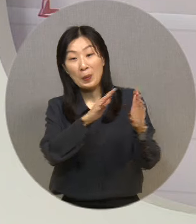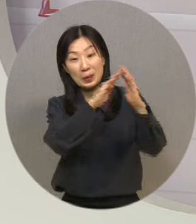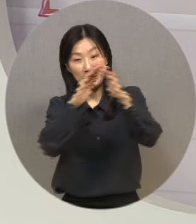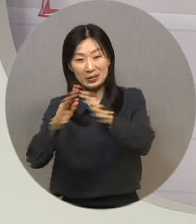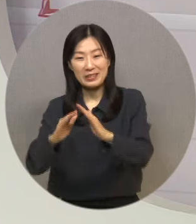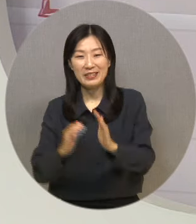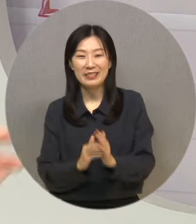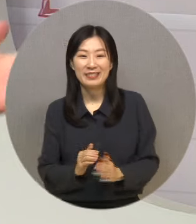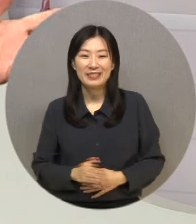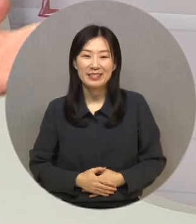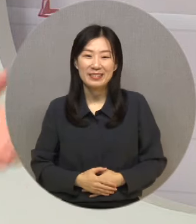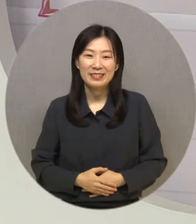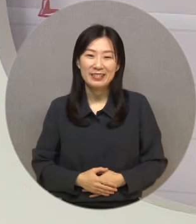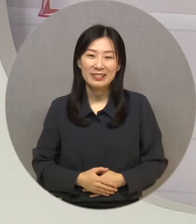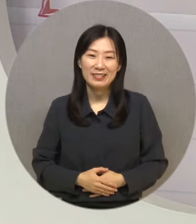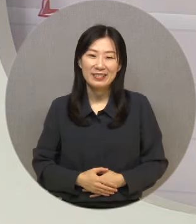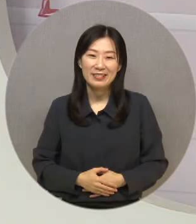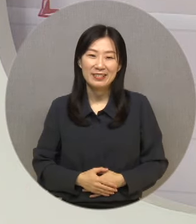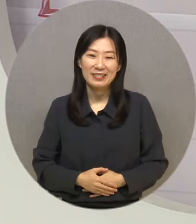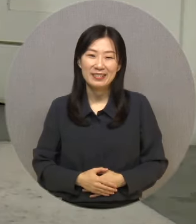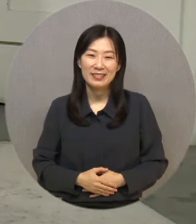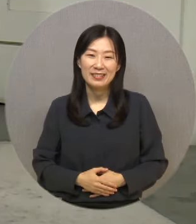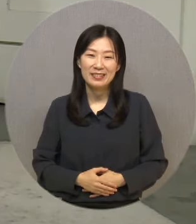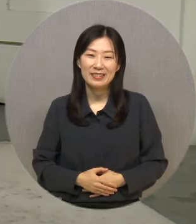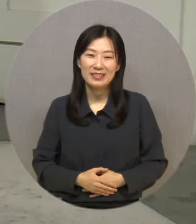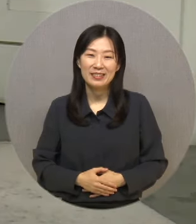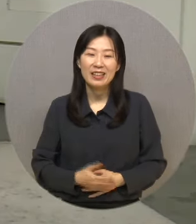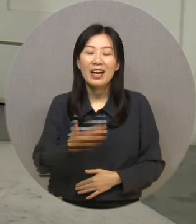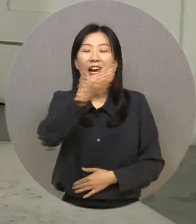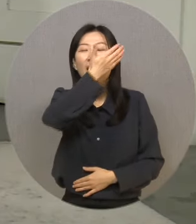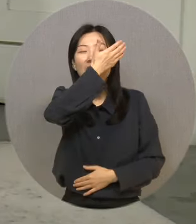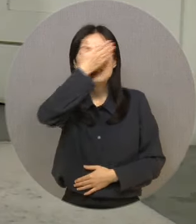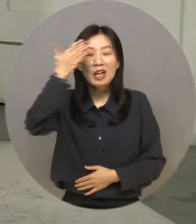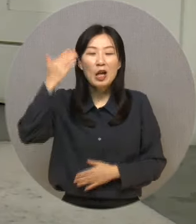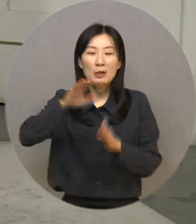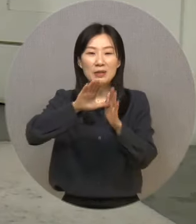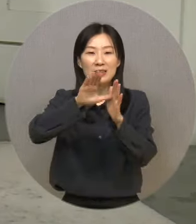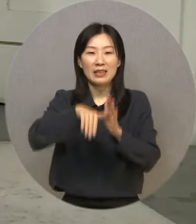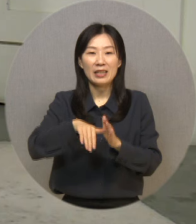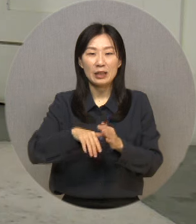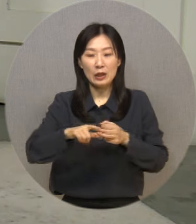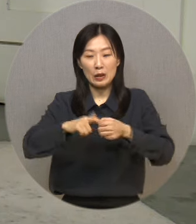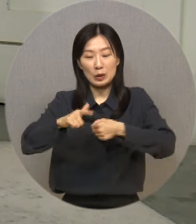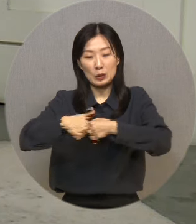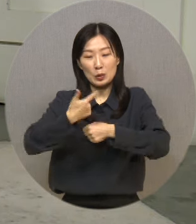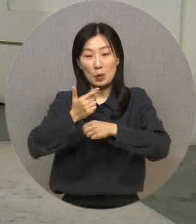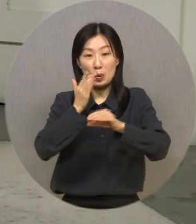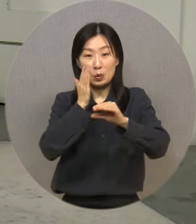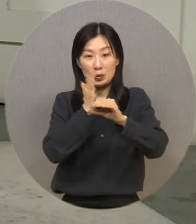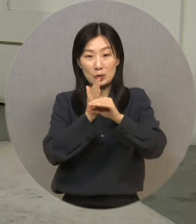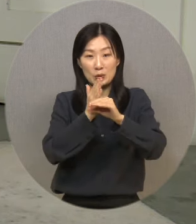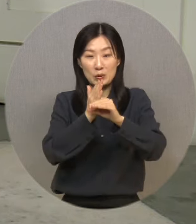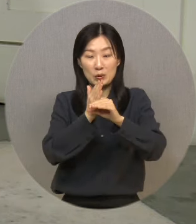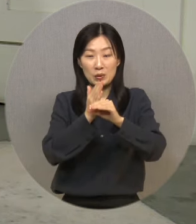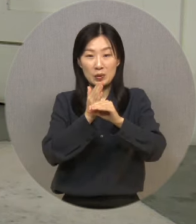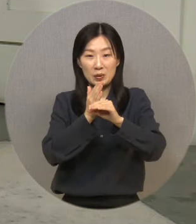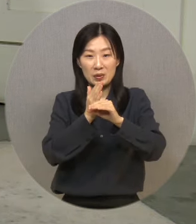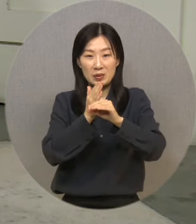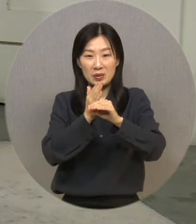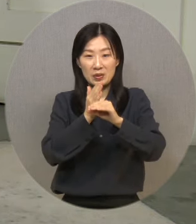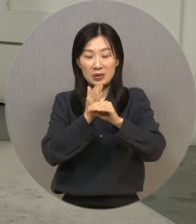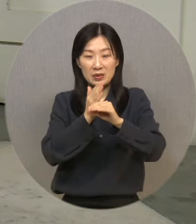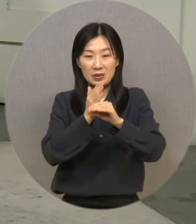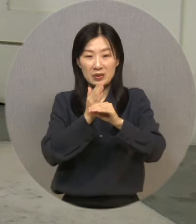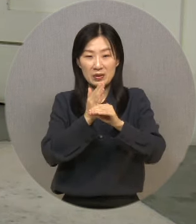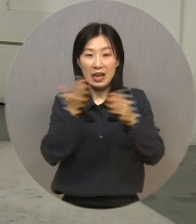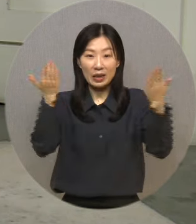아 네, 그 젊은 시절에는 초등학교 네. 중학교에서 학생들을